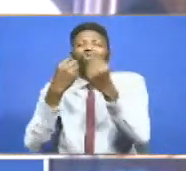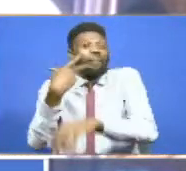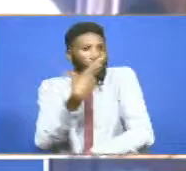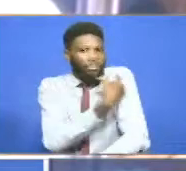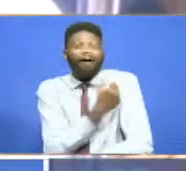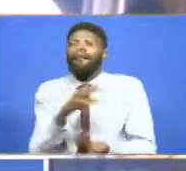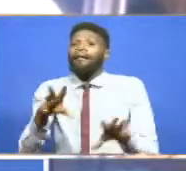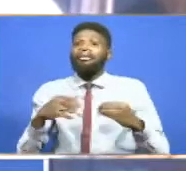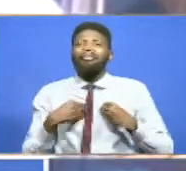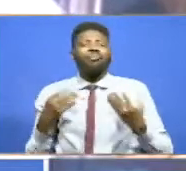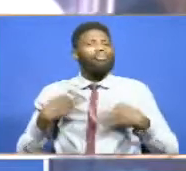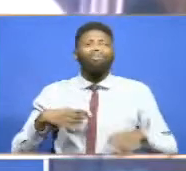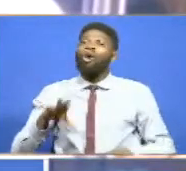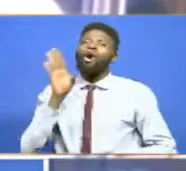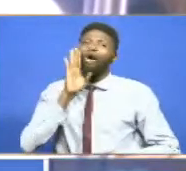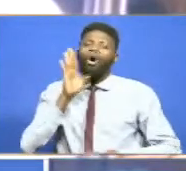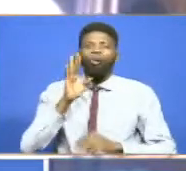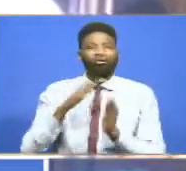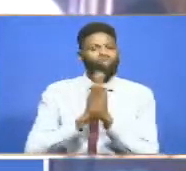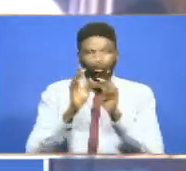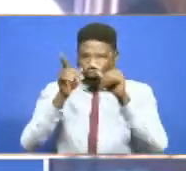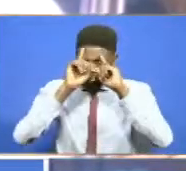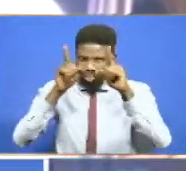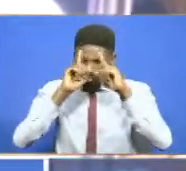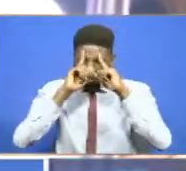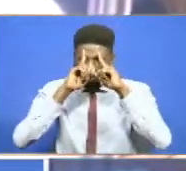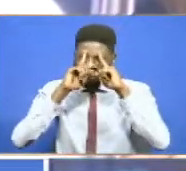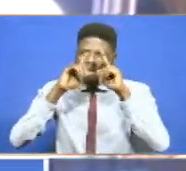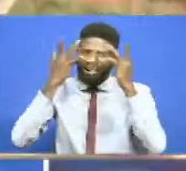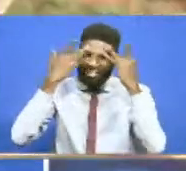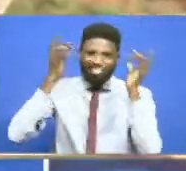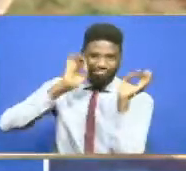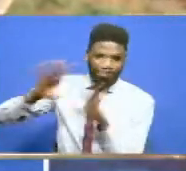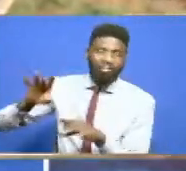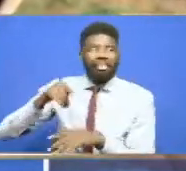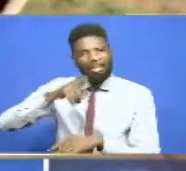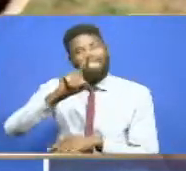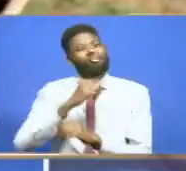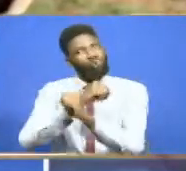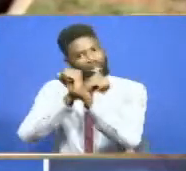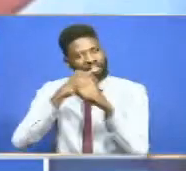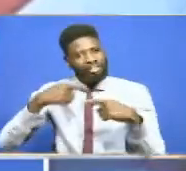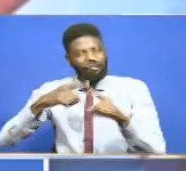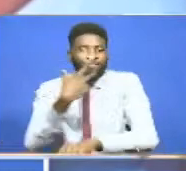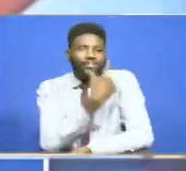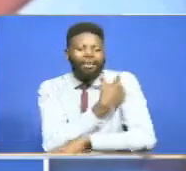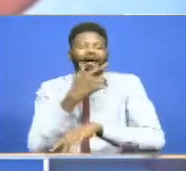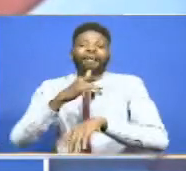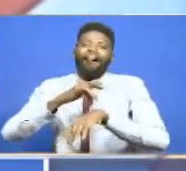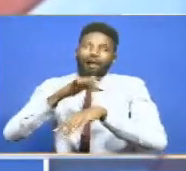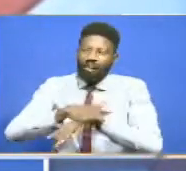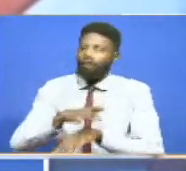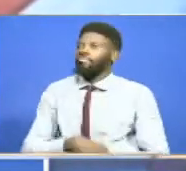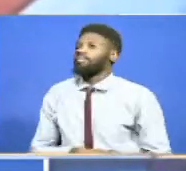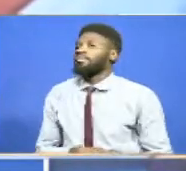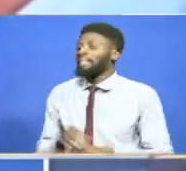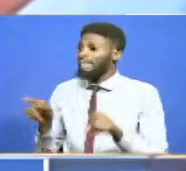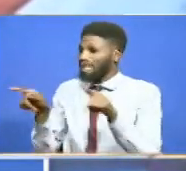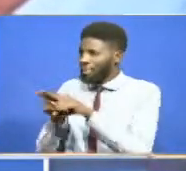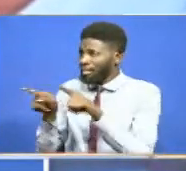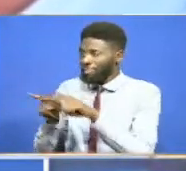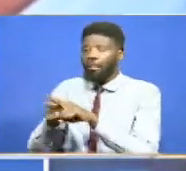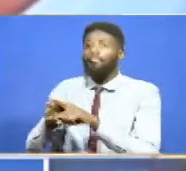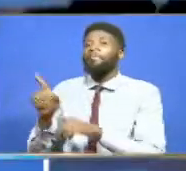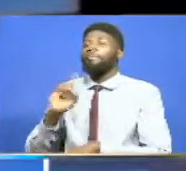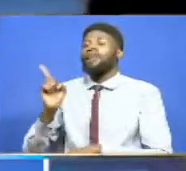watu wanaleta. Jikinge na uende uchanjwe mapema. Na Wizara ya Afya kupitia kwa jopo la taifa la utoaji